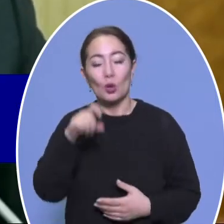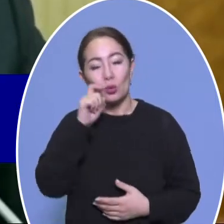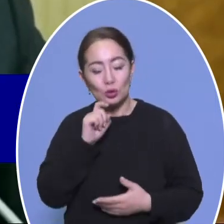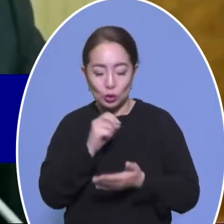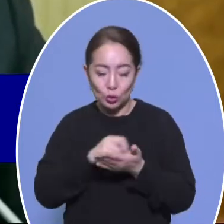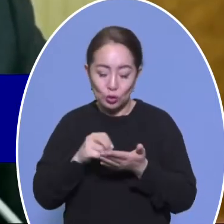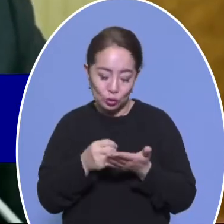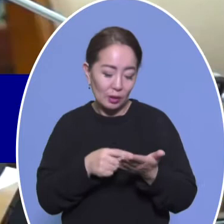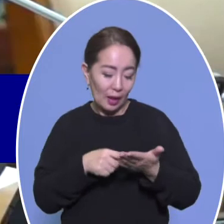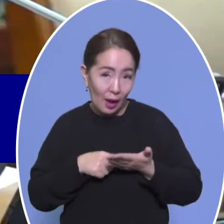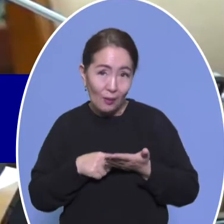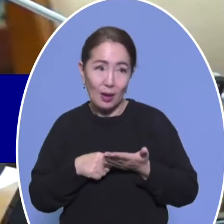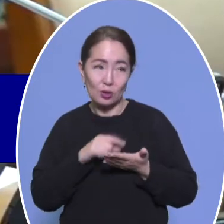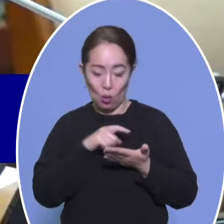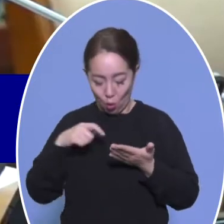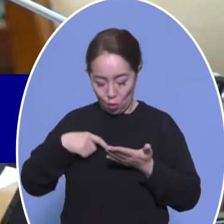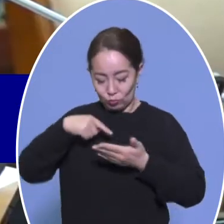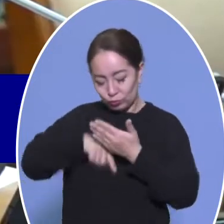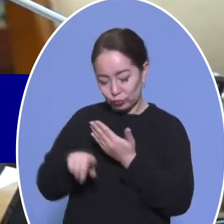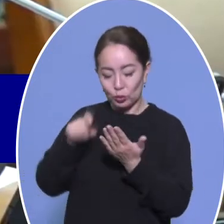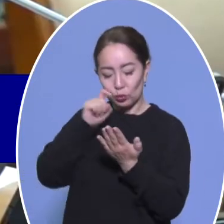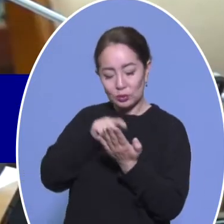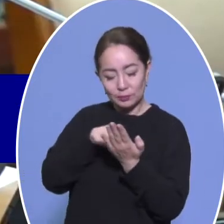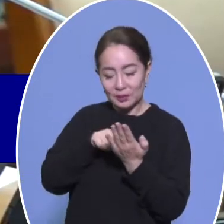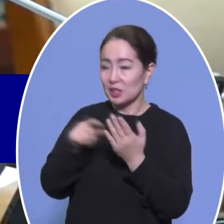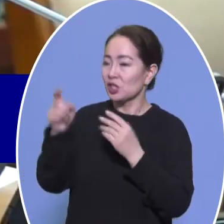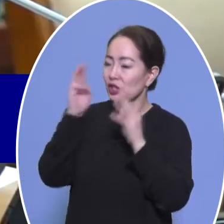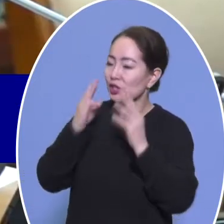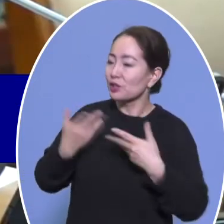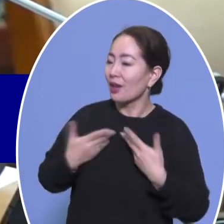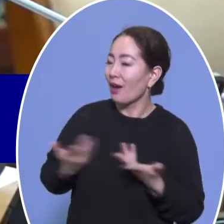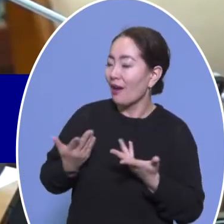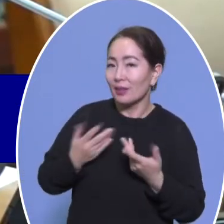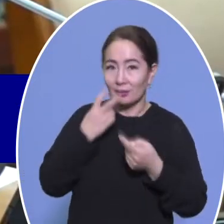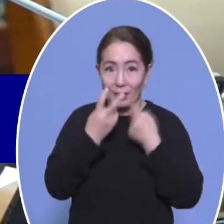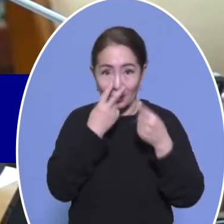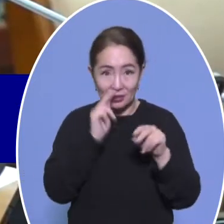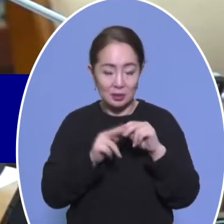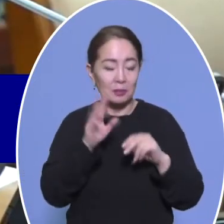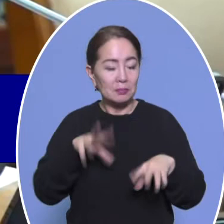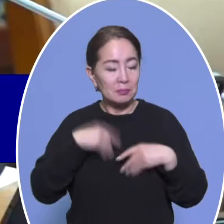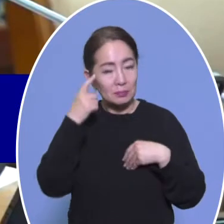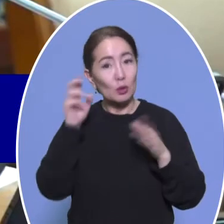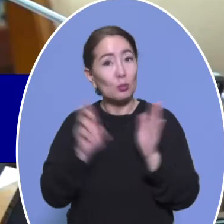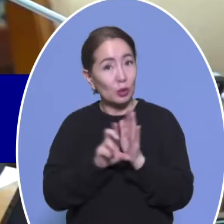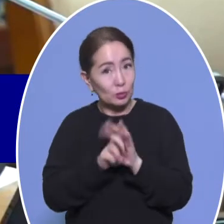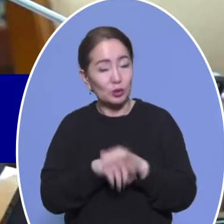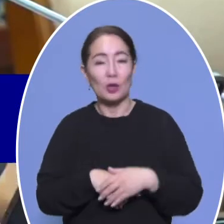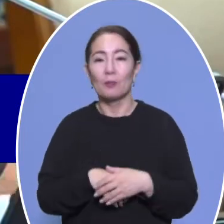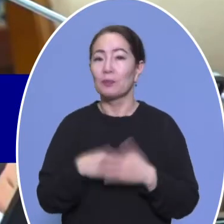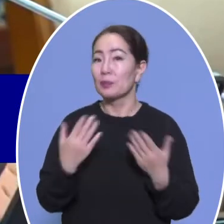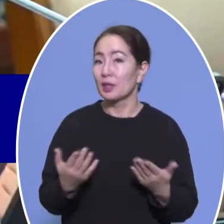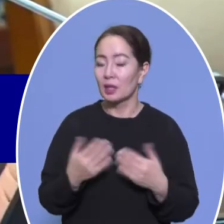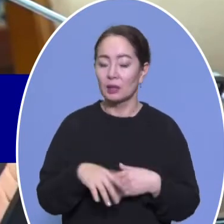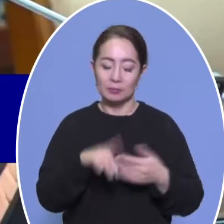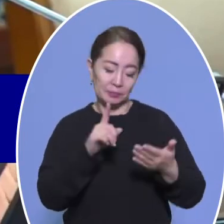өргөдлийг хүлээж аваад цахимаар бас одоо иргэд өөрсдийнхөө хүсэлтийг хэрхэн яаж шийдвэрлэж байгааг бас хянж харж мэдж авч явдаг болсон байгаа. За